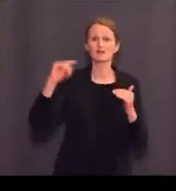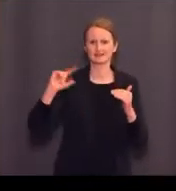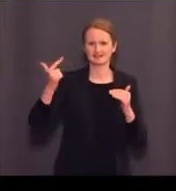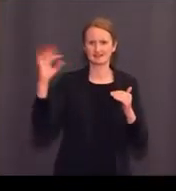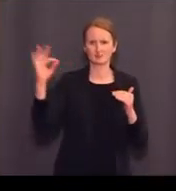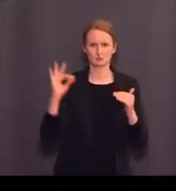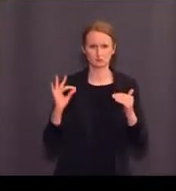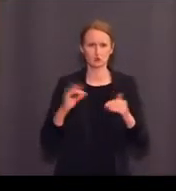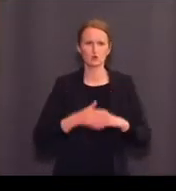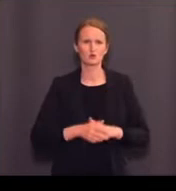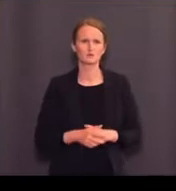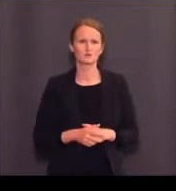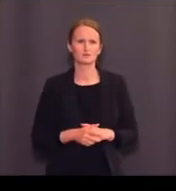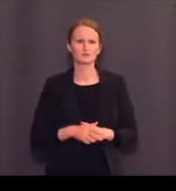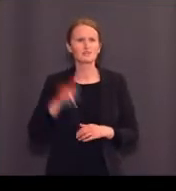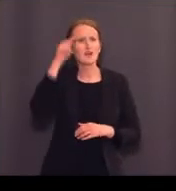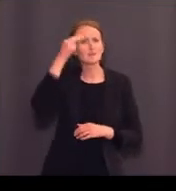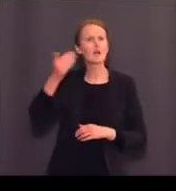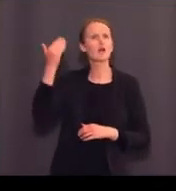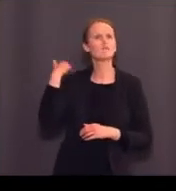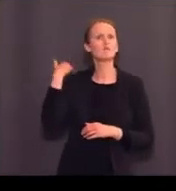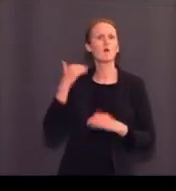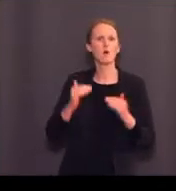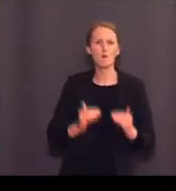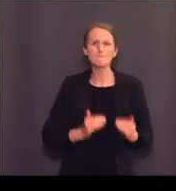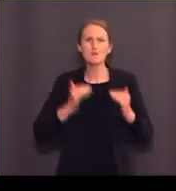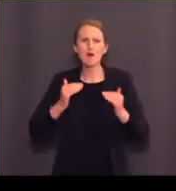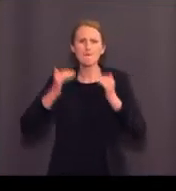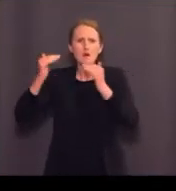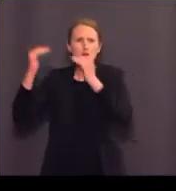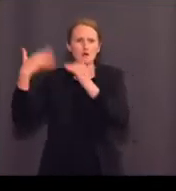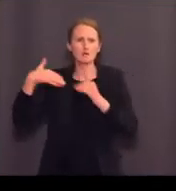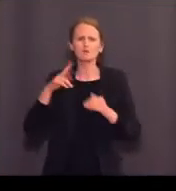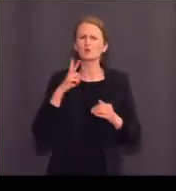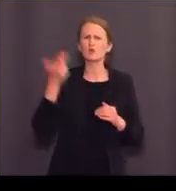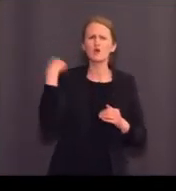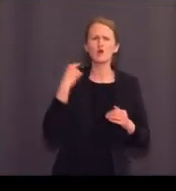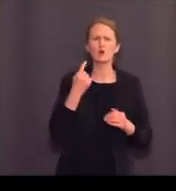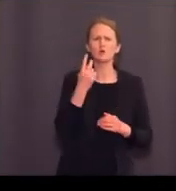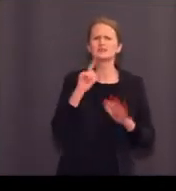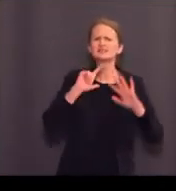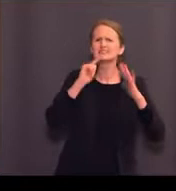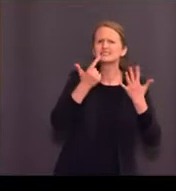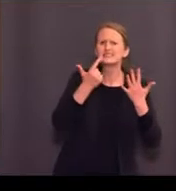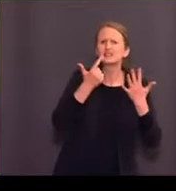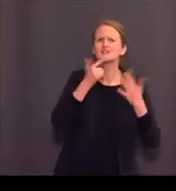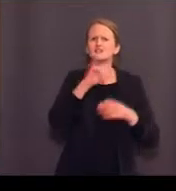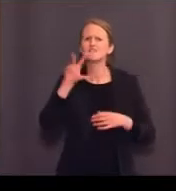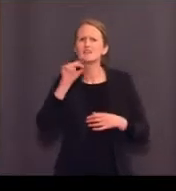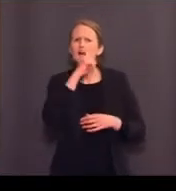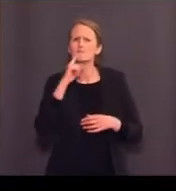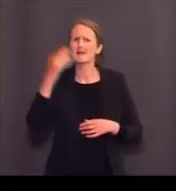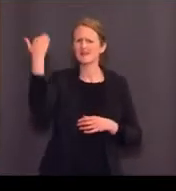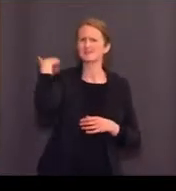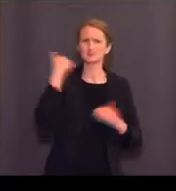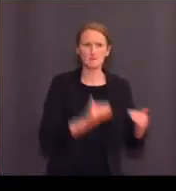qui allaient jusqu'à plus de 40% encore, entre autres dans la semaine du 17 au 20 mars, et que donc on a